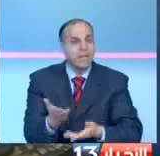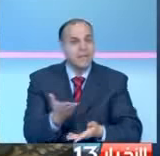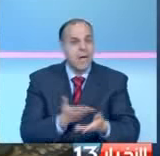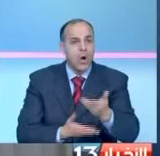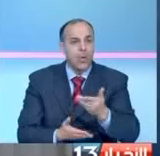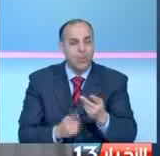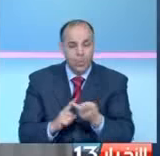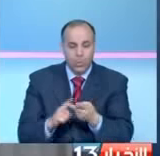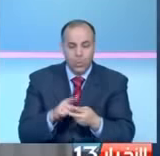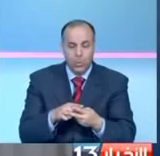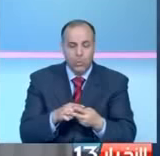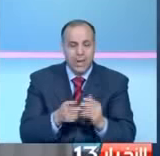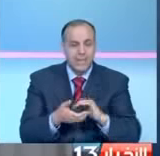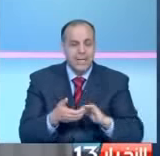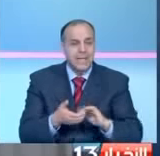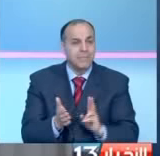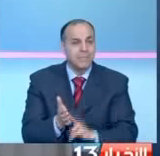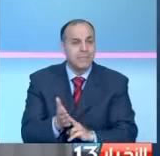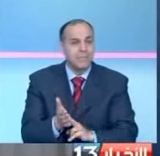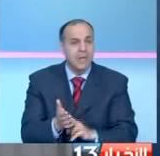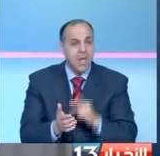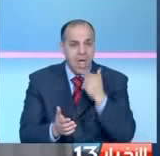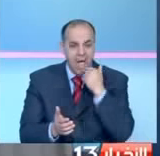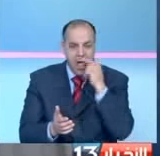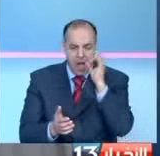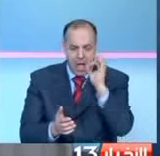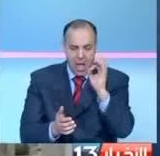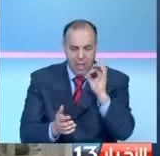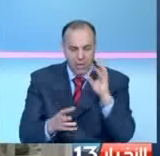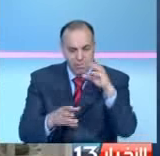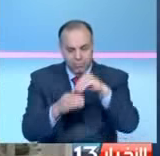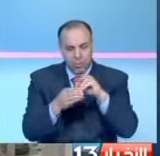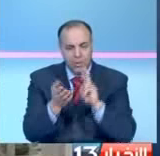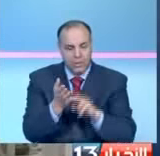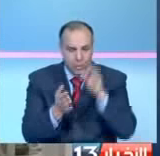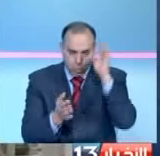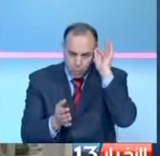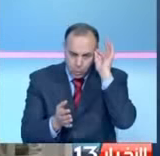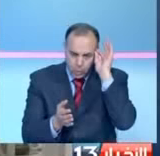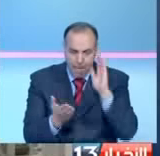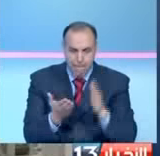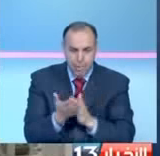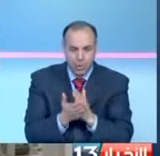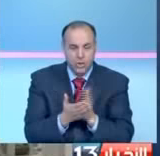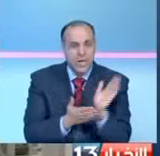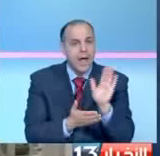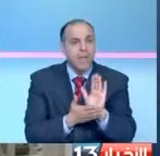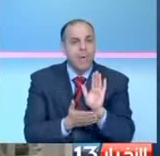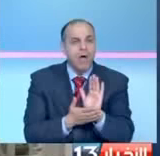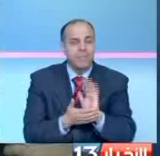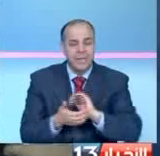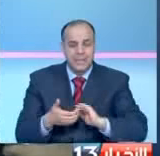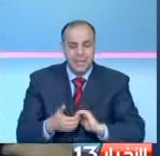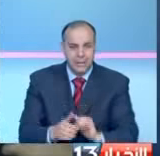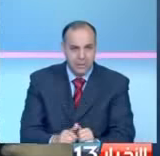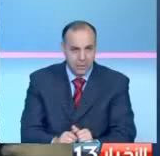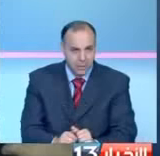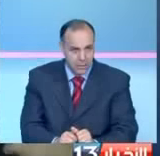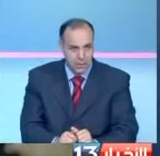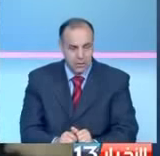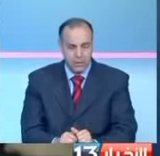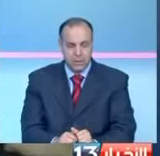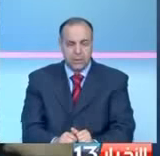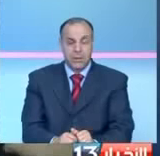تعاون ثنائي مع الاتحاد، تم بموجبها انضمام البريد التونسي للمشروع النموذجي للاتحاد.